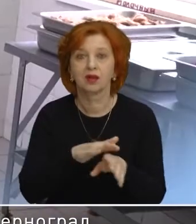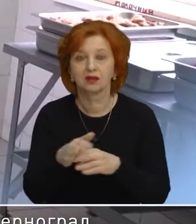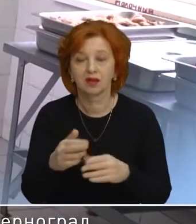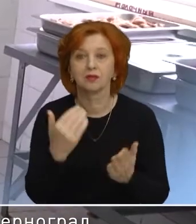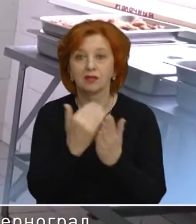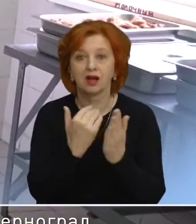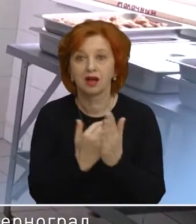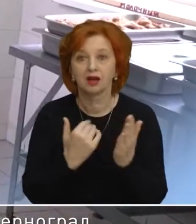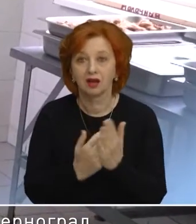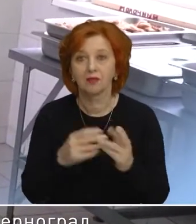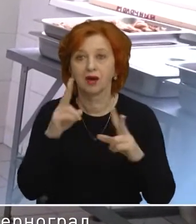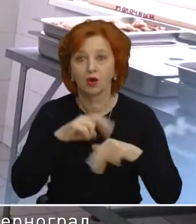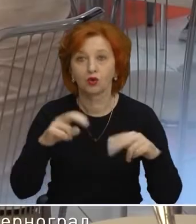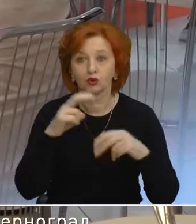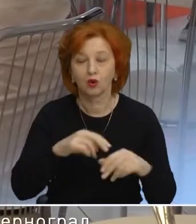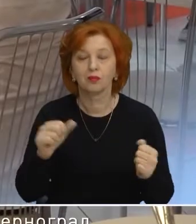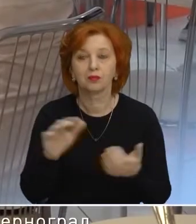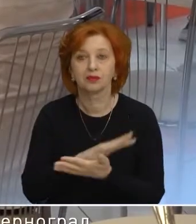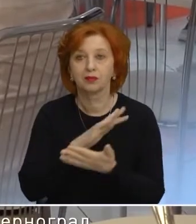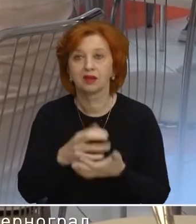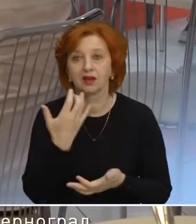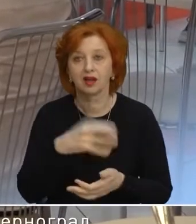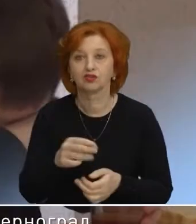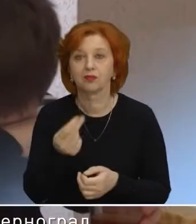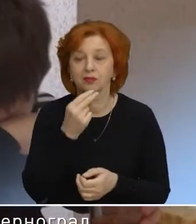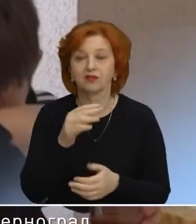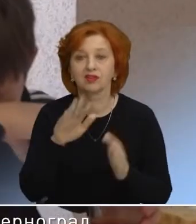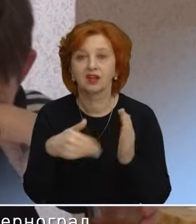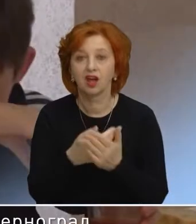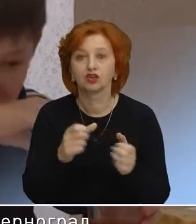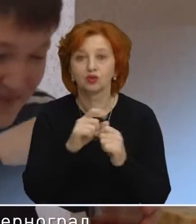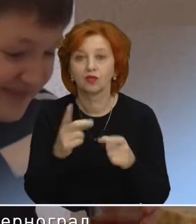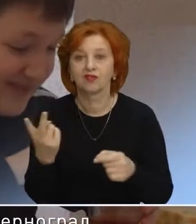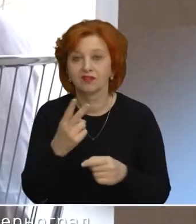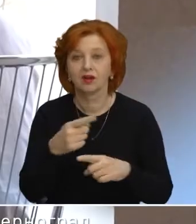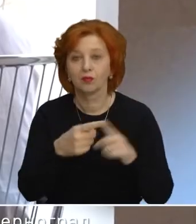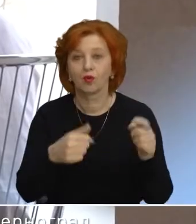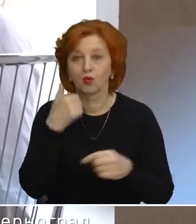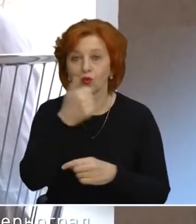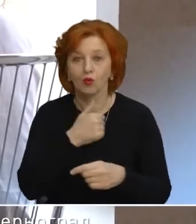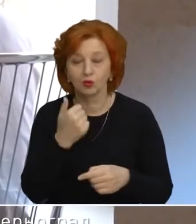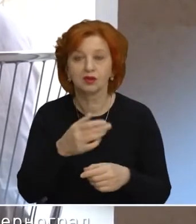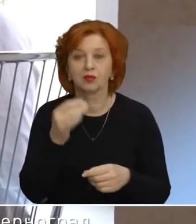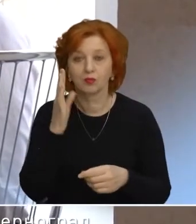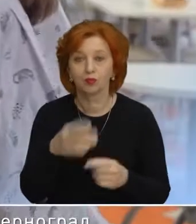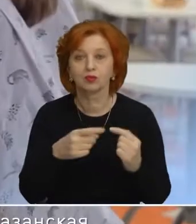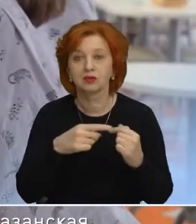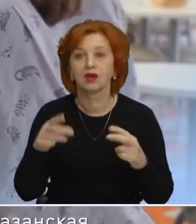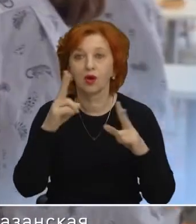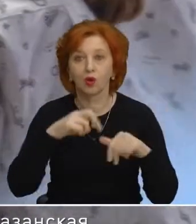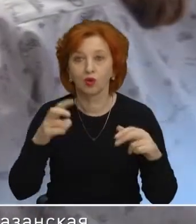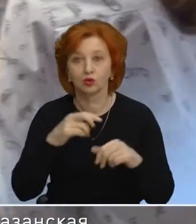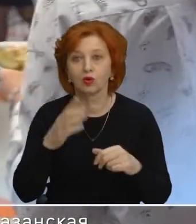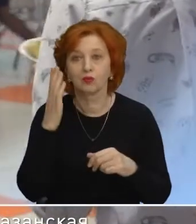многоуровневая система контроля организации бесплатного горячего питания для школьников. Во втором полугодии 2021-го к контролю кормления